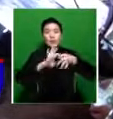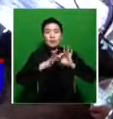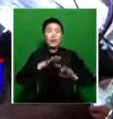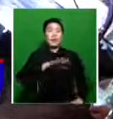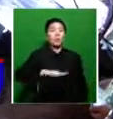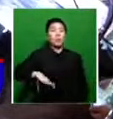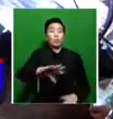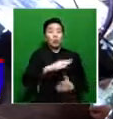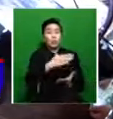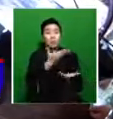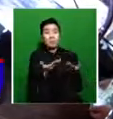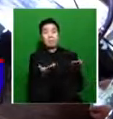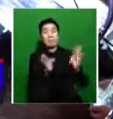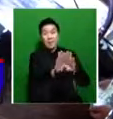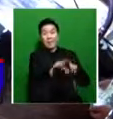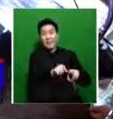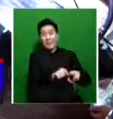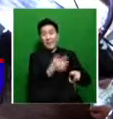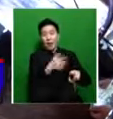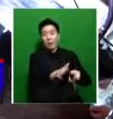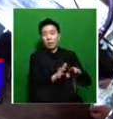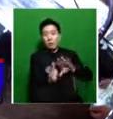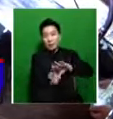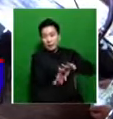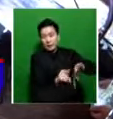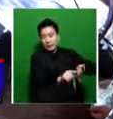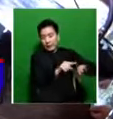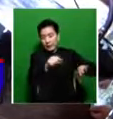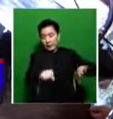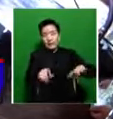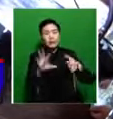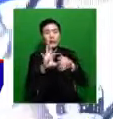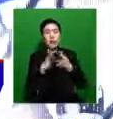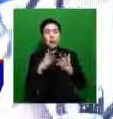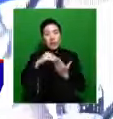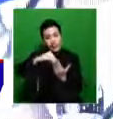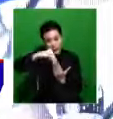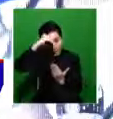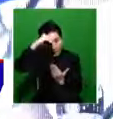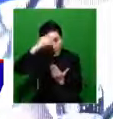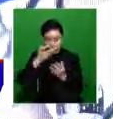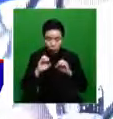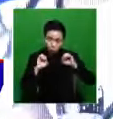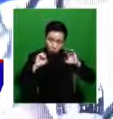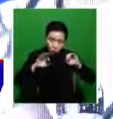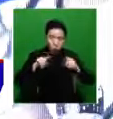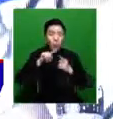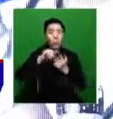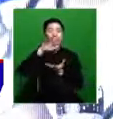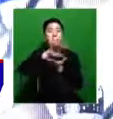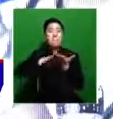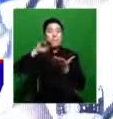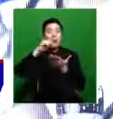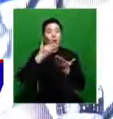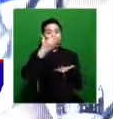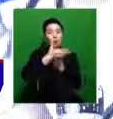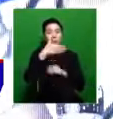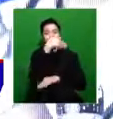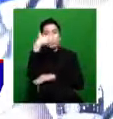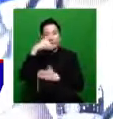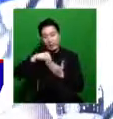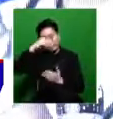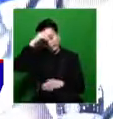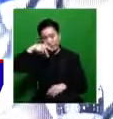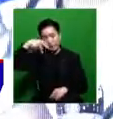ครับก็ต่อไปก็คือเรื่องงดการเรียนการสอนของมหาวิทยาลัยโรงเรียนนานาชาติสถาบันกวดวิ